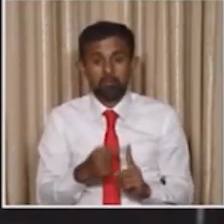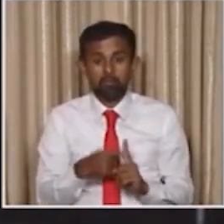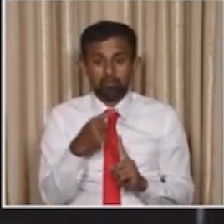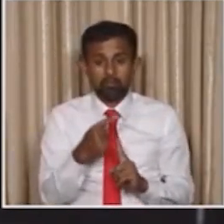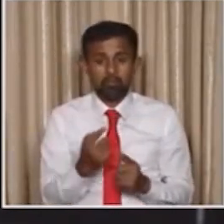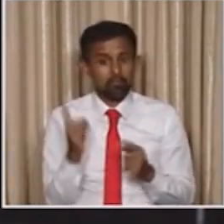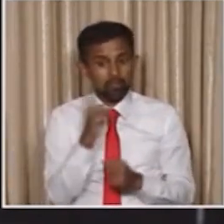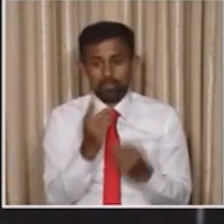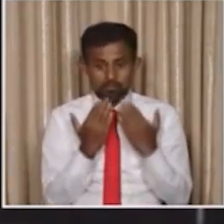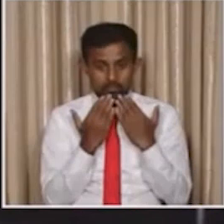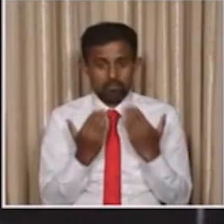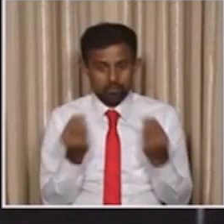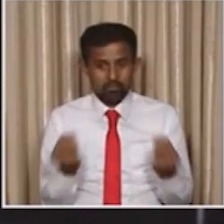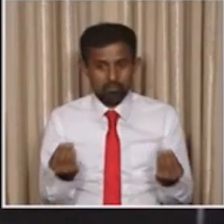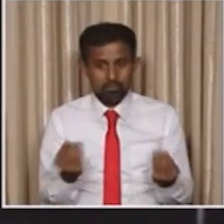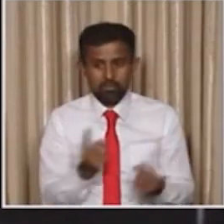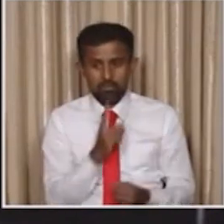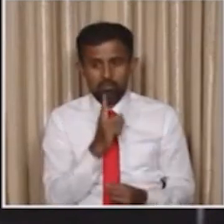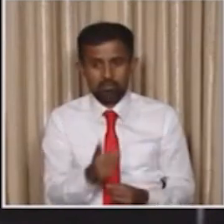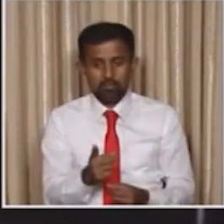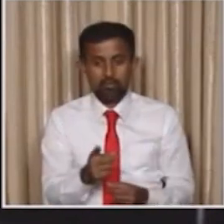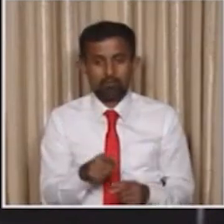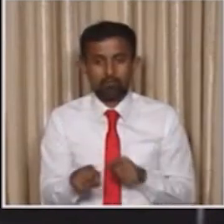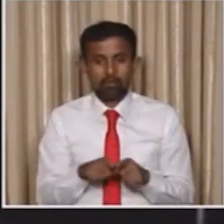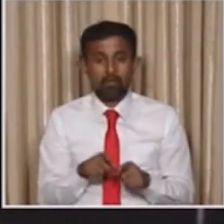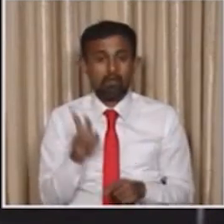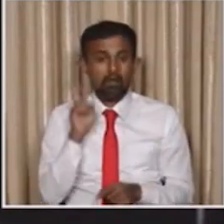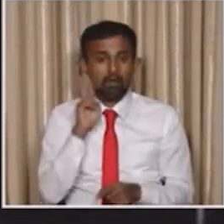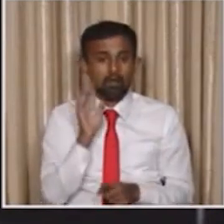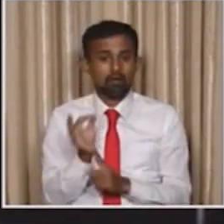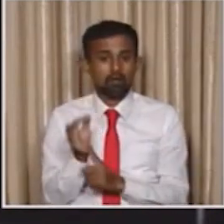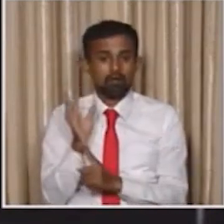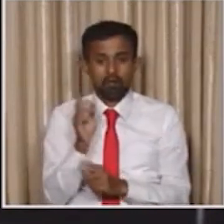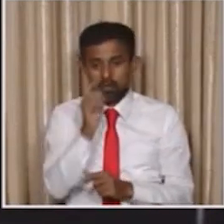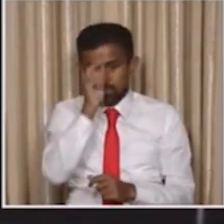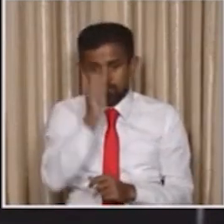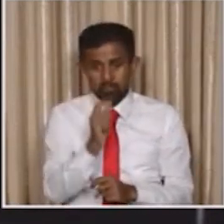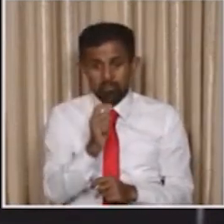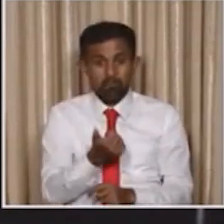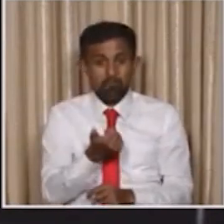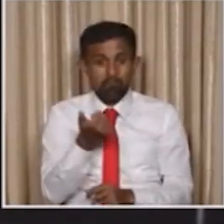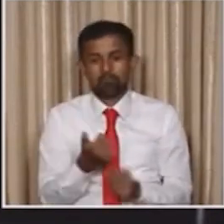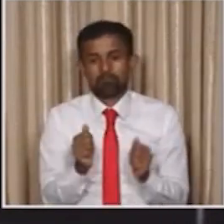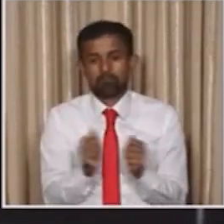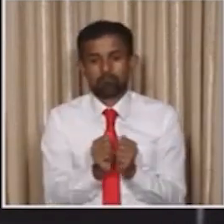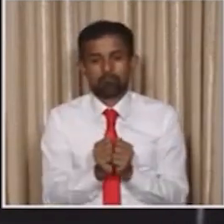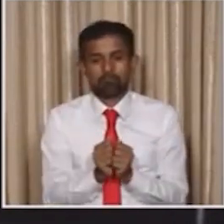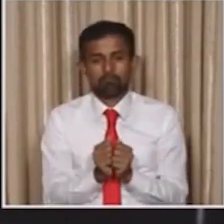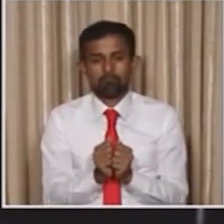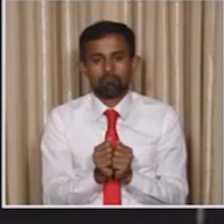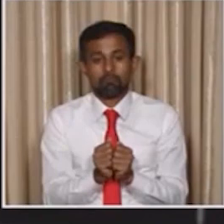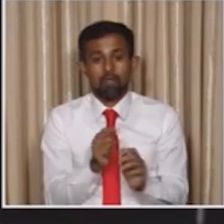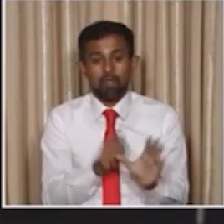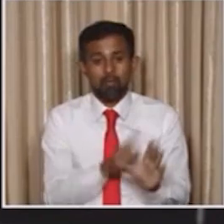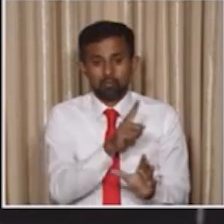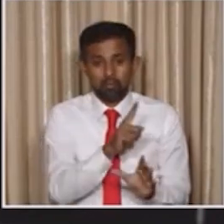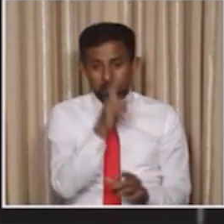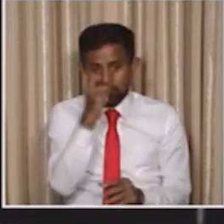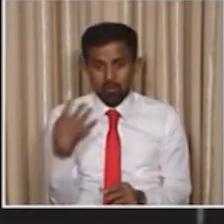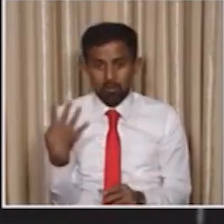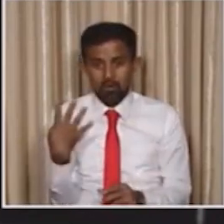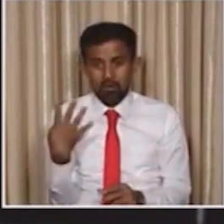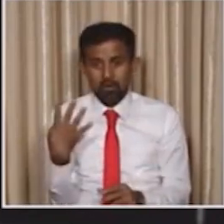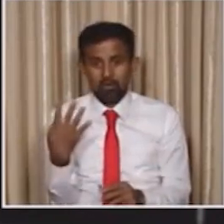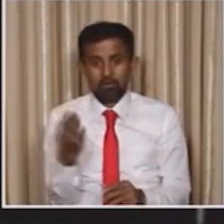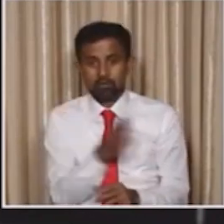මම ස්තුතියි කියලා කිව්වේ. ඒ වගේම රනිල් වික්‍රමසිංහ ජනාධිපතිතුමා ඓතිහාසික කාර්යභාරයක් අවුරුද්දයි මාස 4